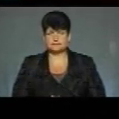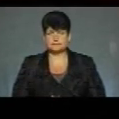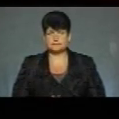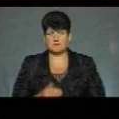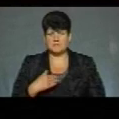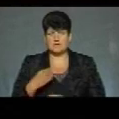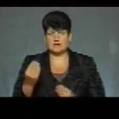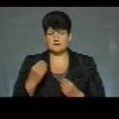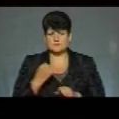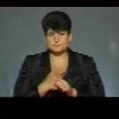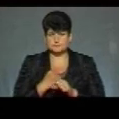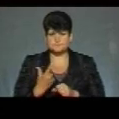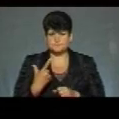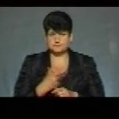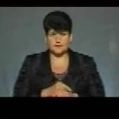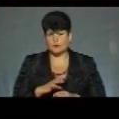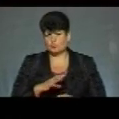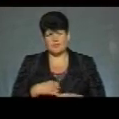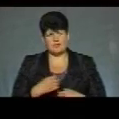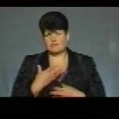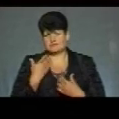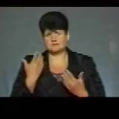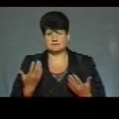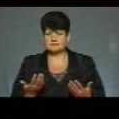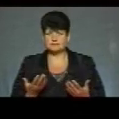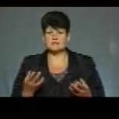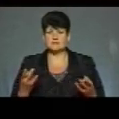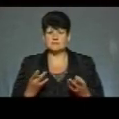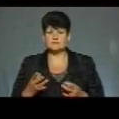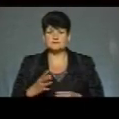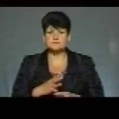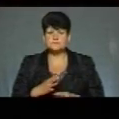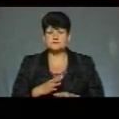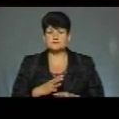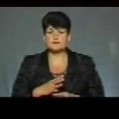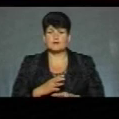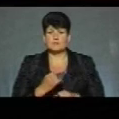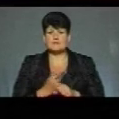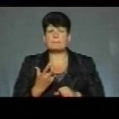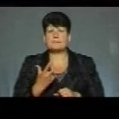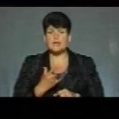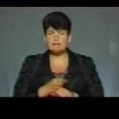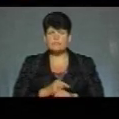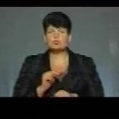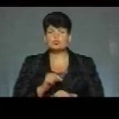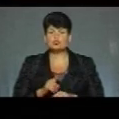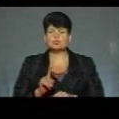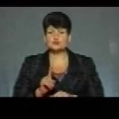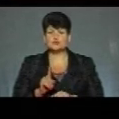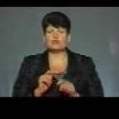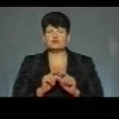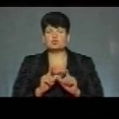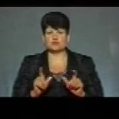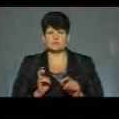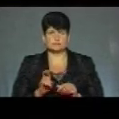Мені давали прививку, було не страшно, було потрібно, треба було робити прививку, тому що в школу не